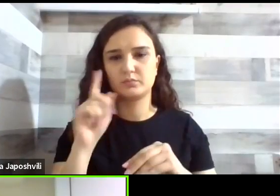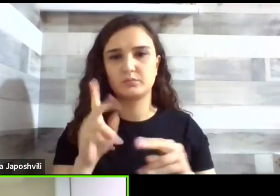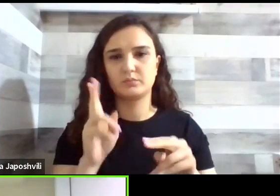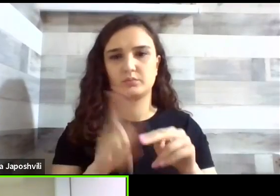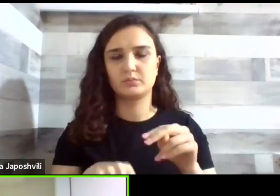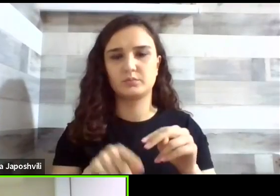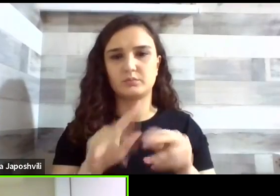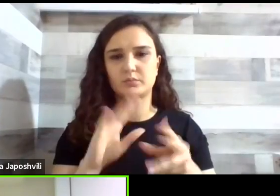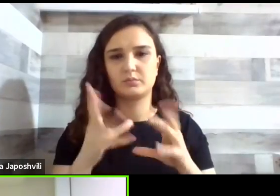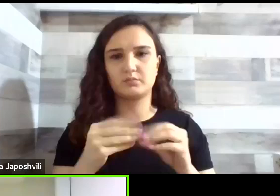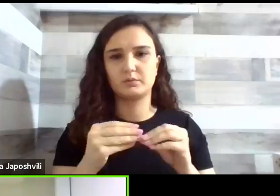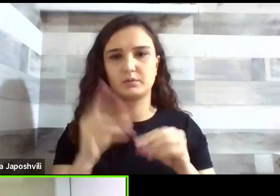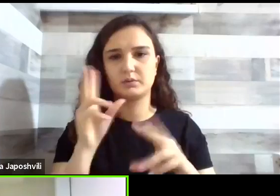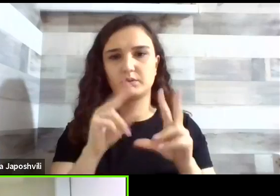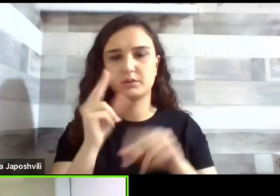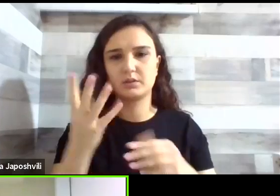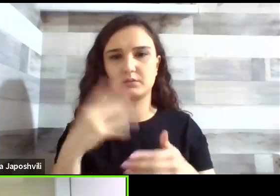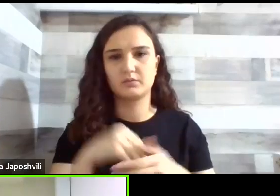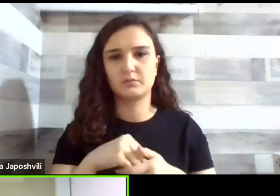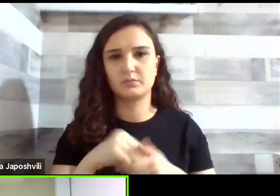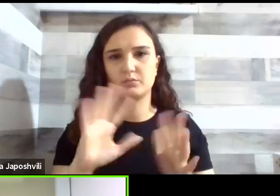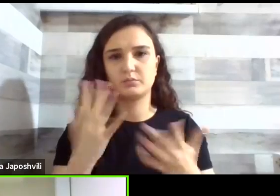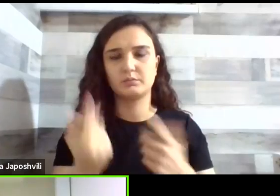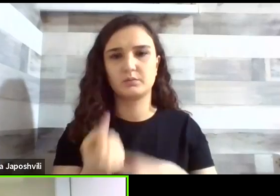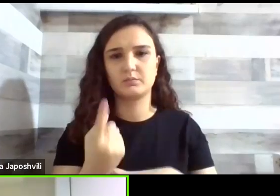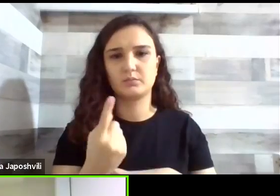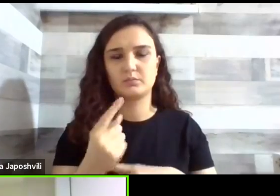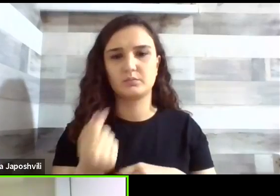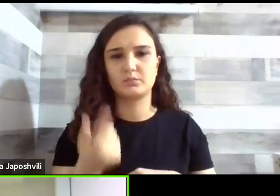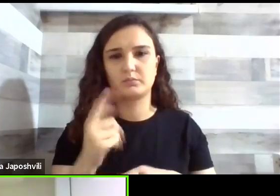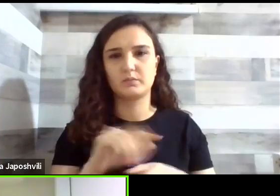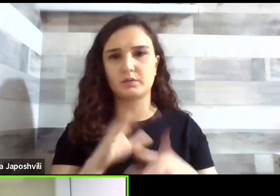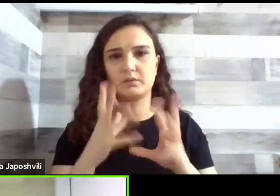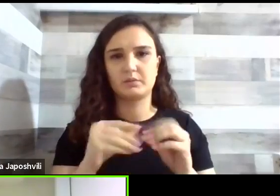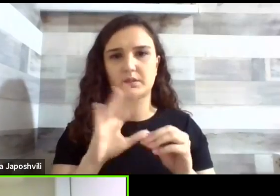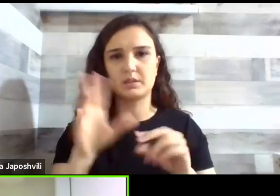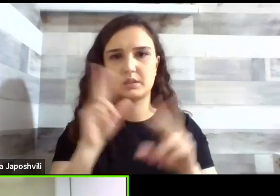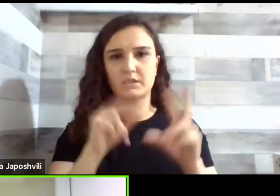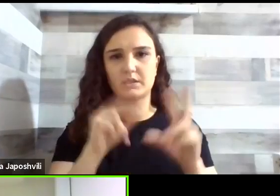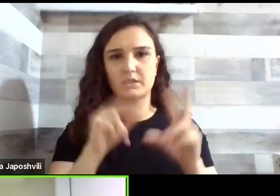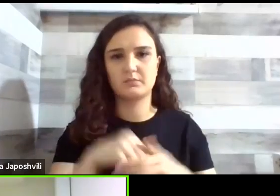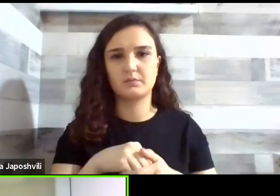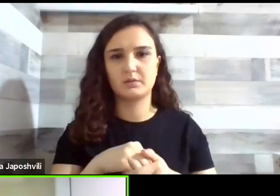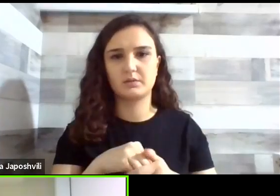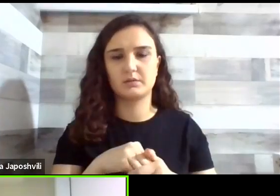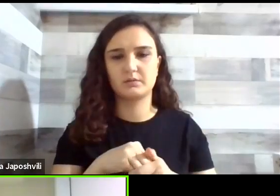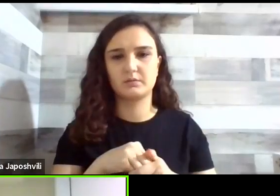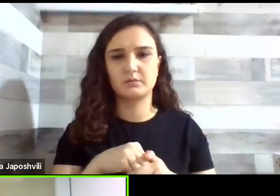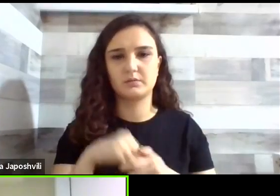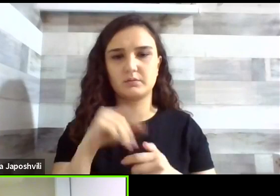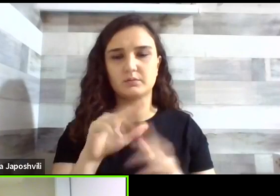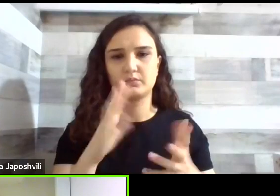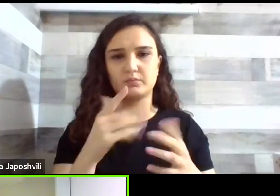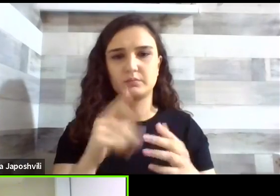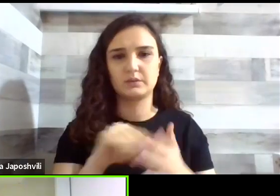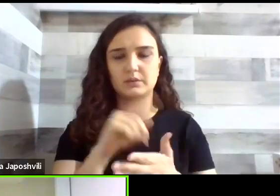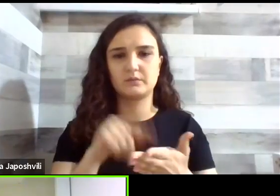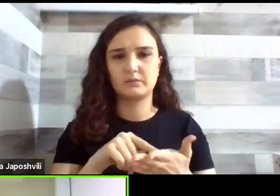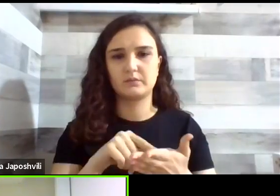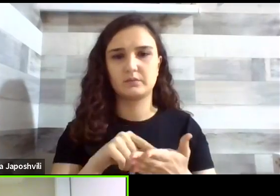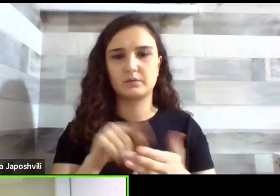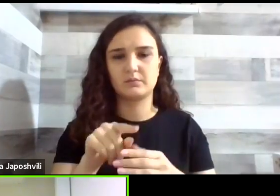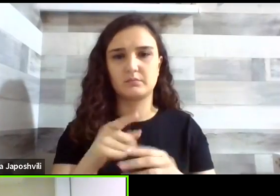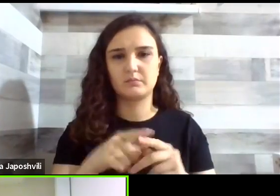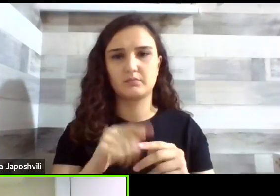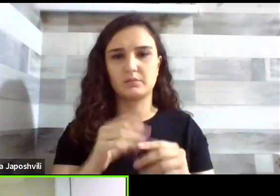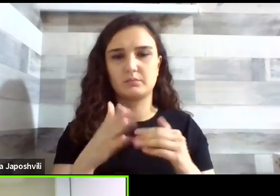და ყველაფერი გაითვალისწინე, უცებ აღმოაჩენ ხოლმე რომ თურმე ყველაფერი არ გაგითვალისწინებია. იმიტომ რომ იქ უცებ კითხვა გაჩნდება ამ